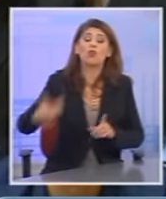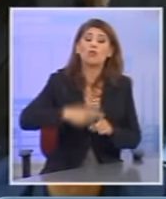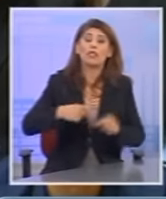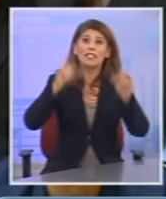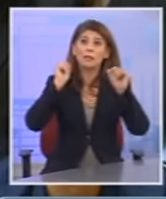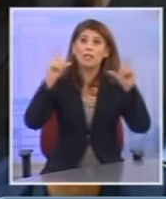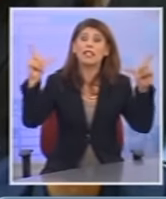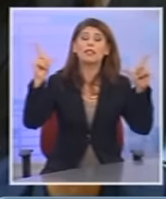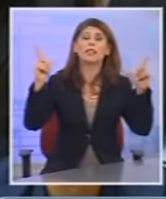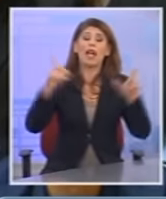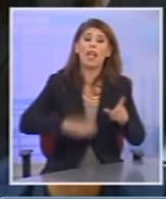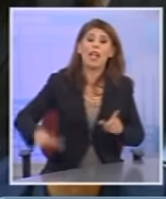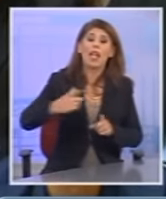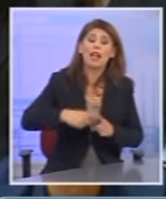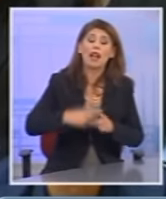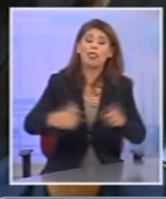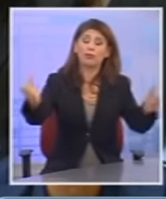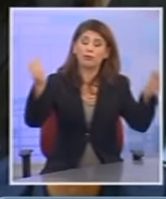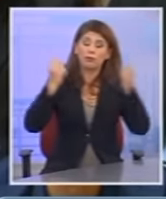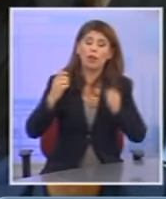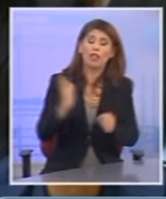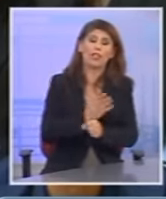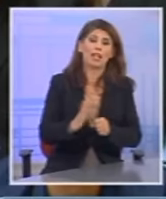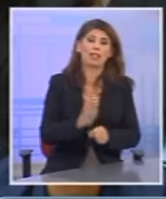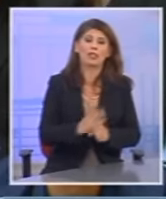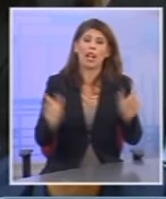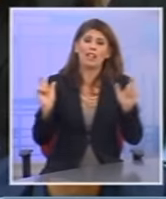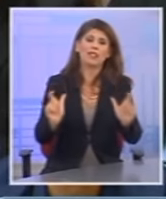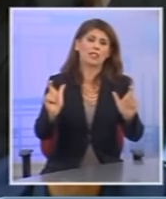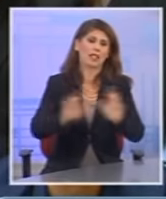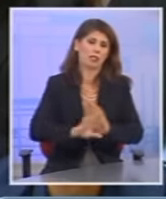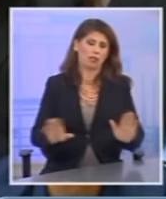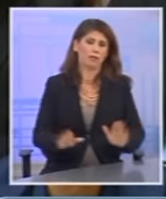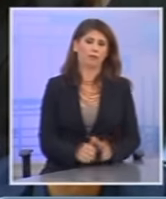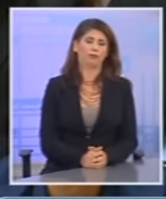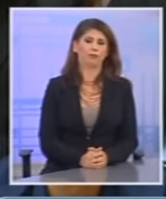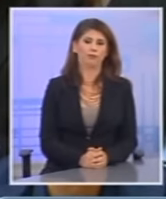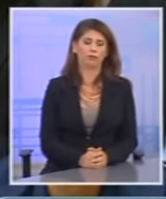πατρίδα χάνεται, καταστρέφεται, διαλύεται, αντισταθείτε.